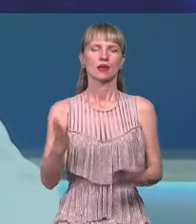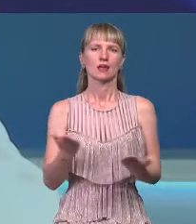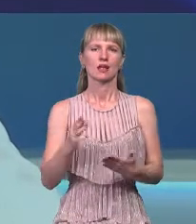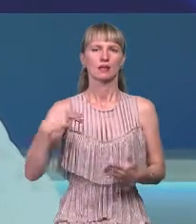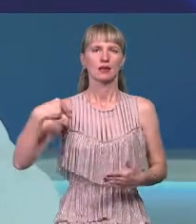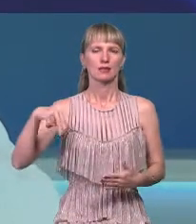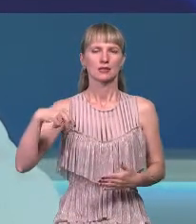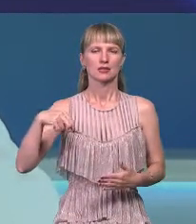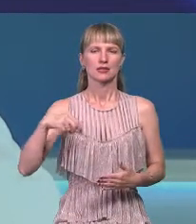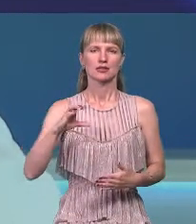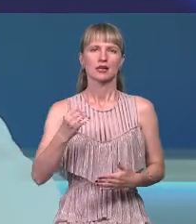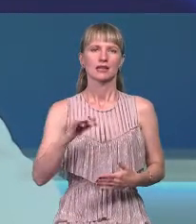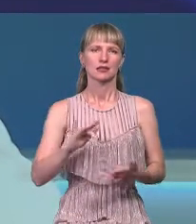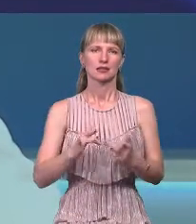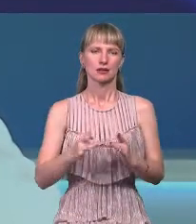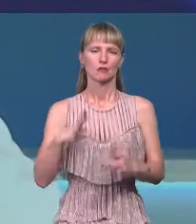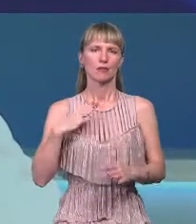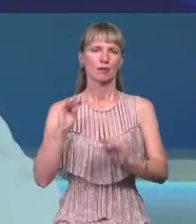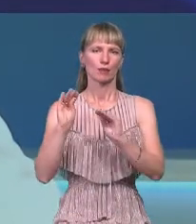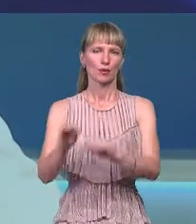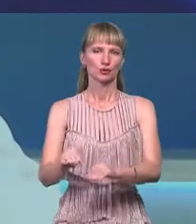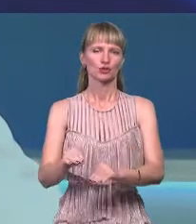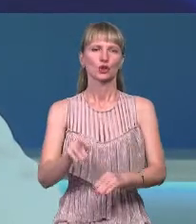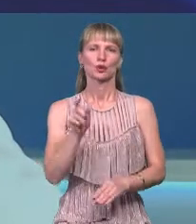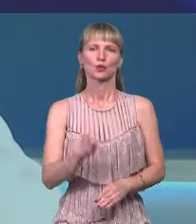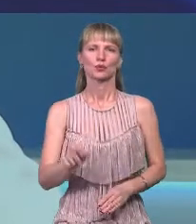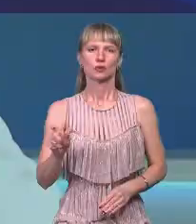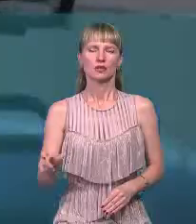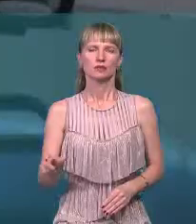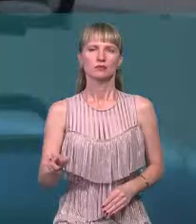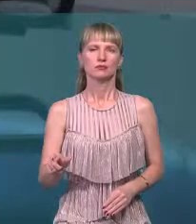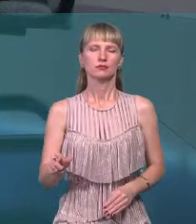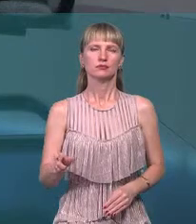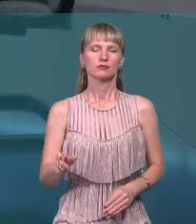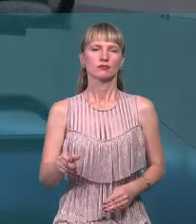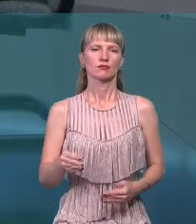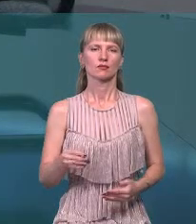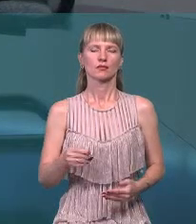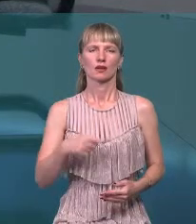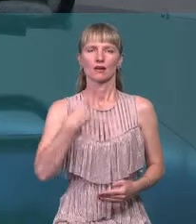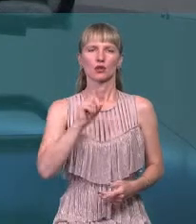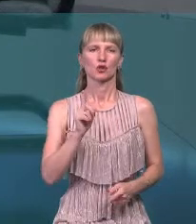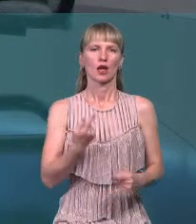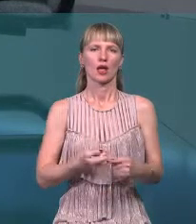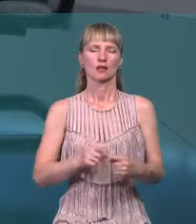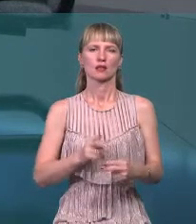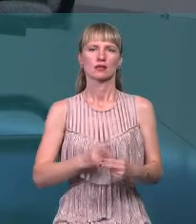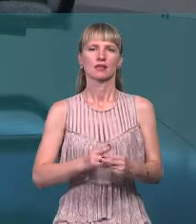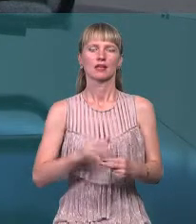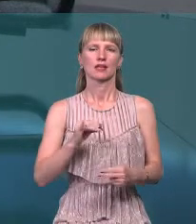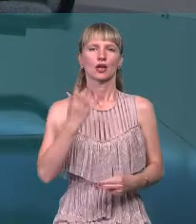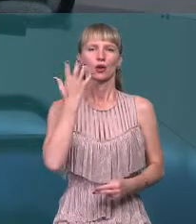президента України була розміщена. Тобто люди розцінюють це як перешкоду. І